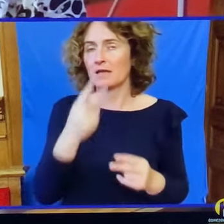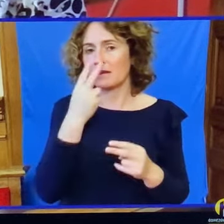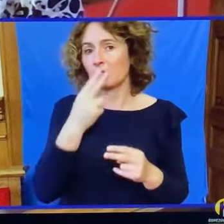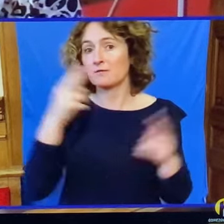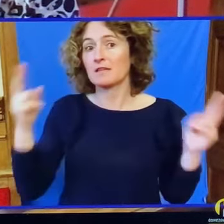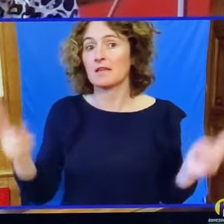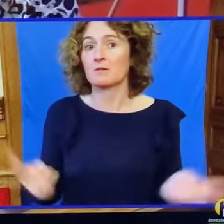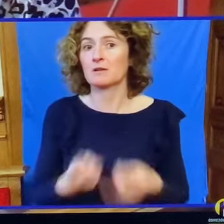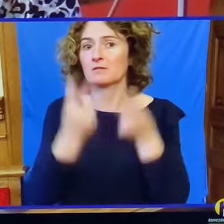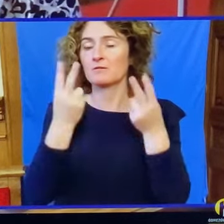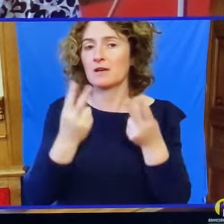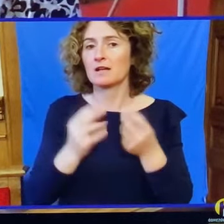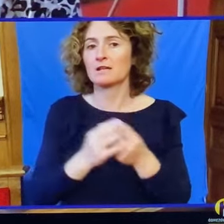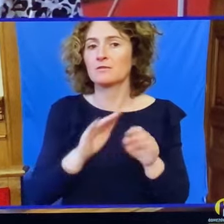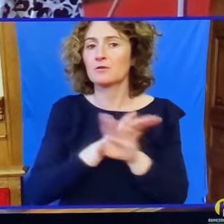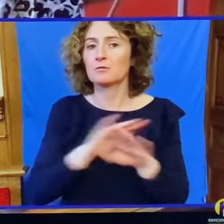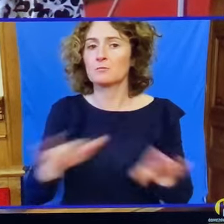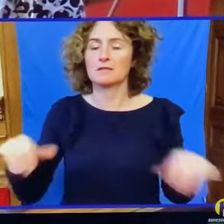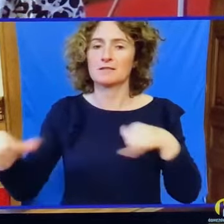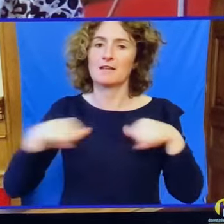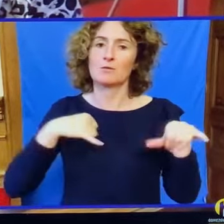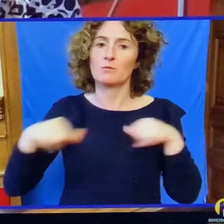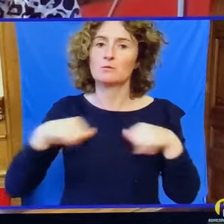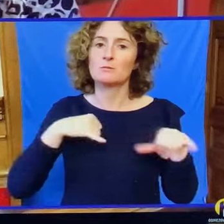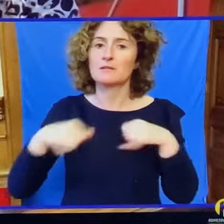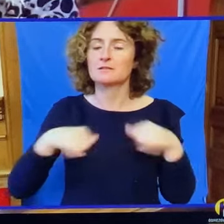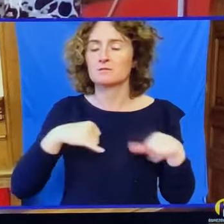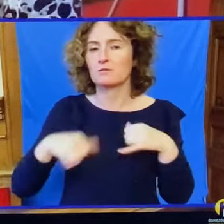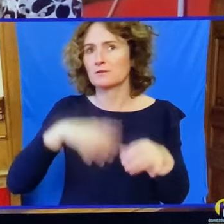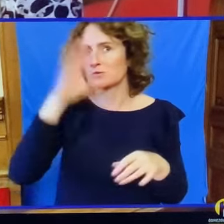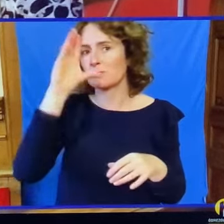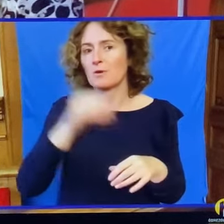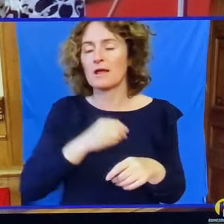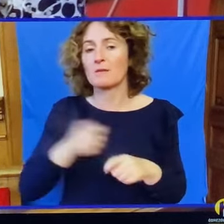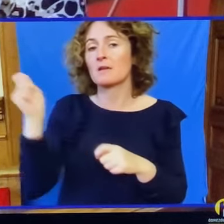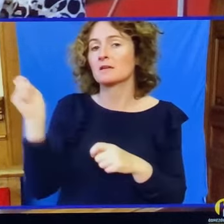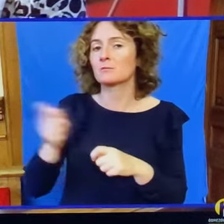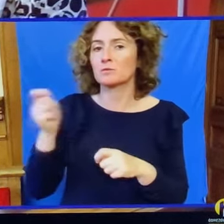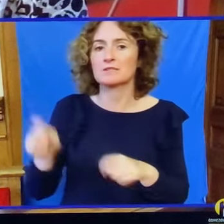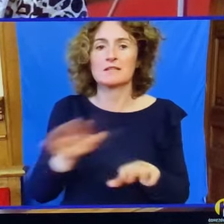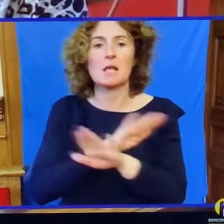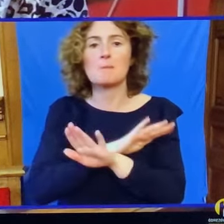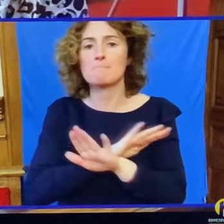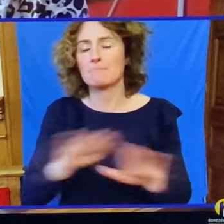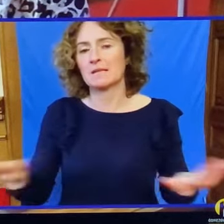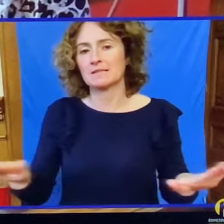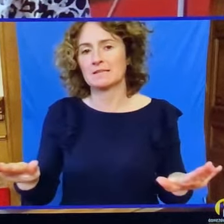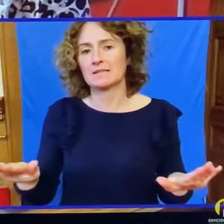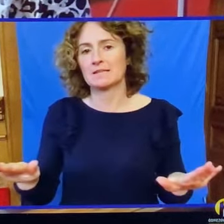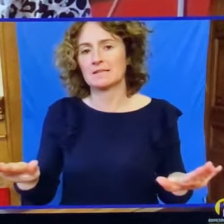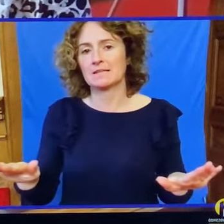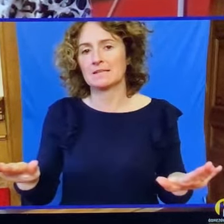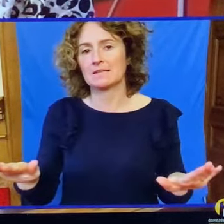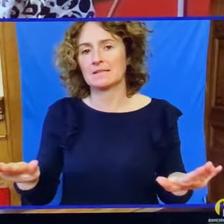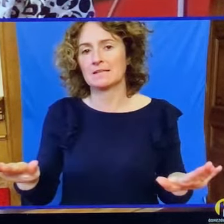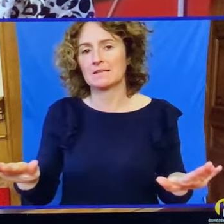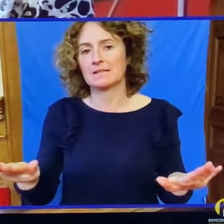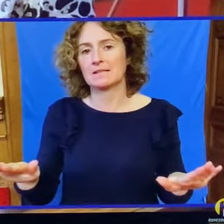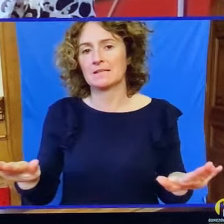vásárhelyi embert megbüntetnek. Mindenkit, kivétel nélkül, egyikünk sem kivétel.